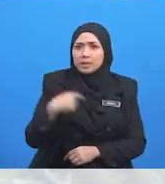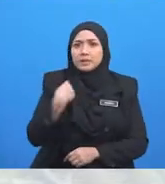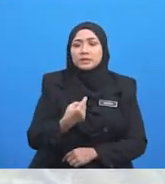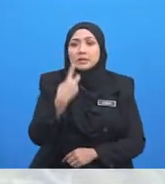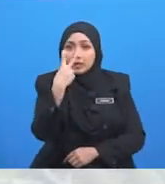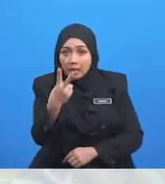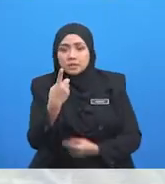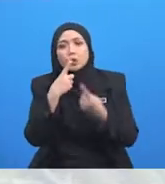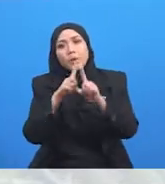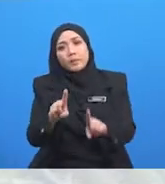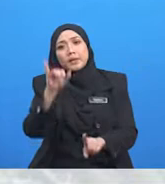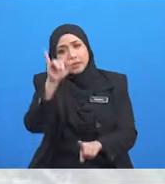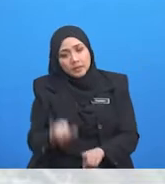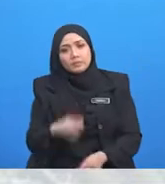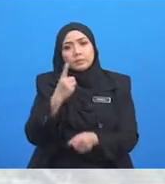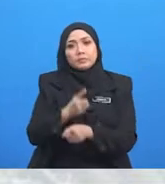lihat jawapannya.